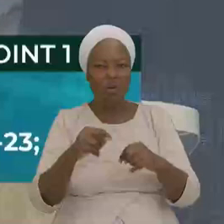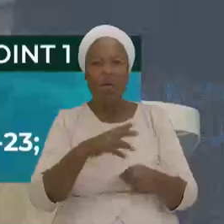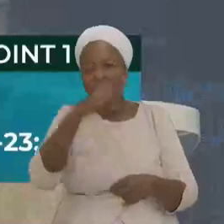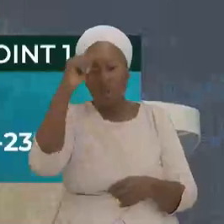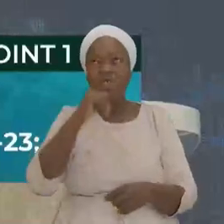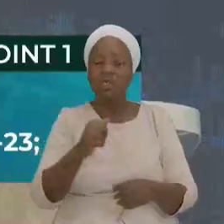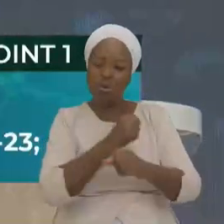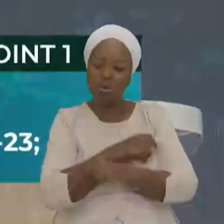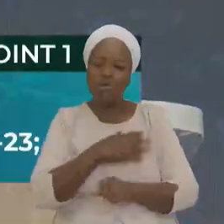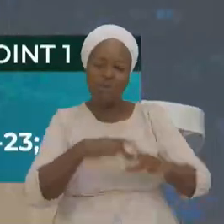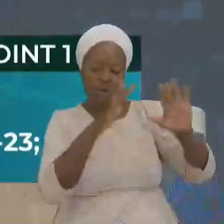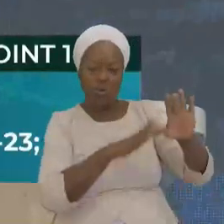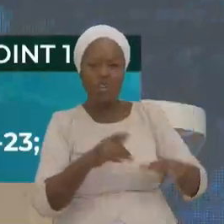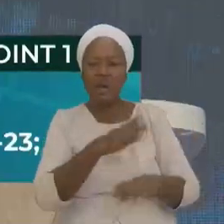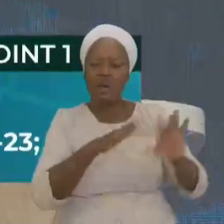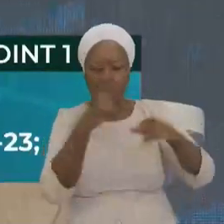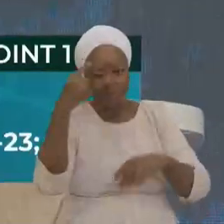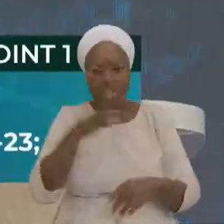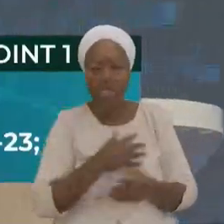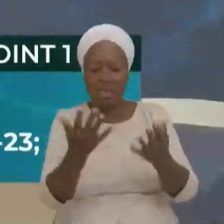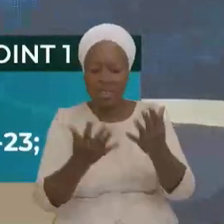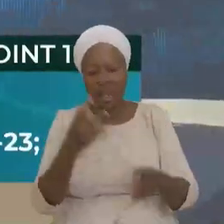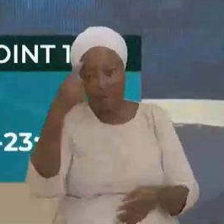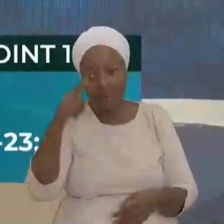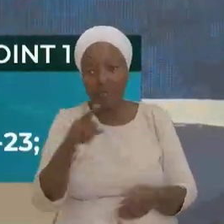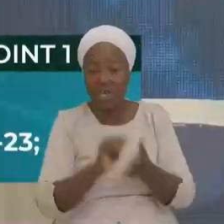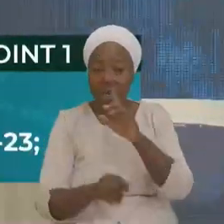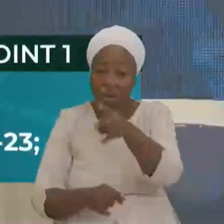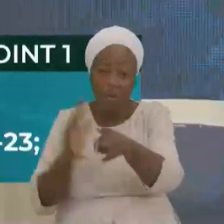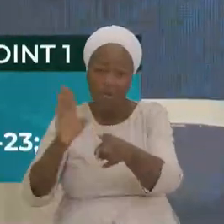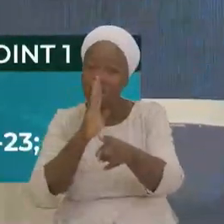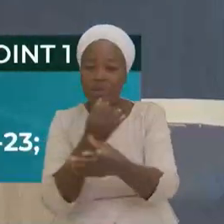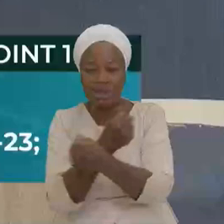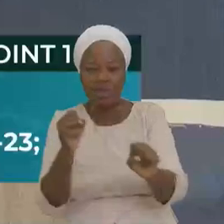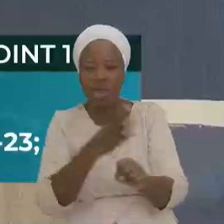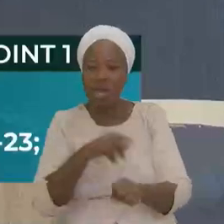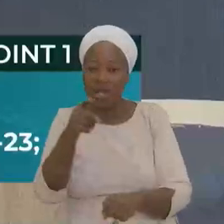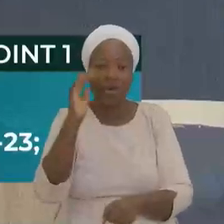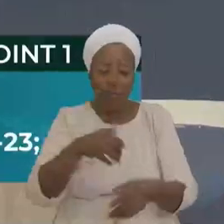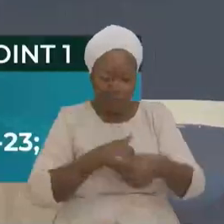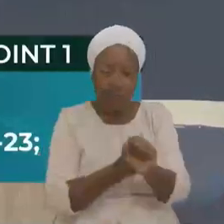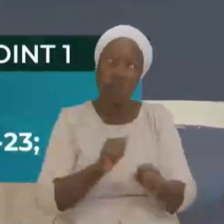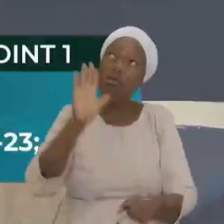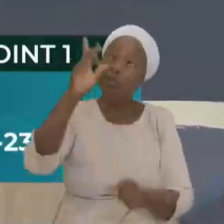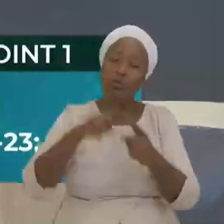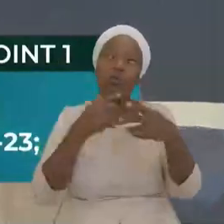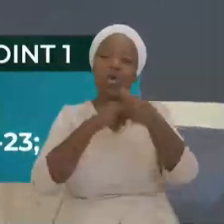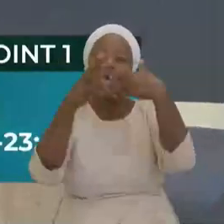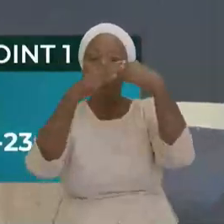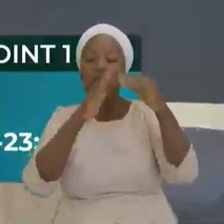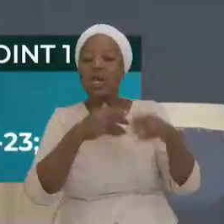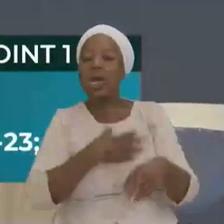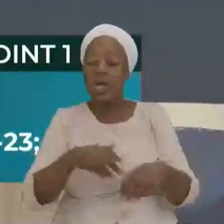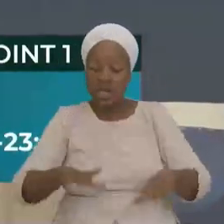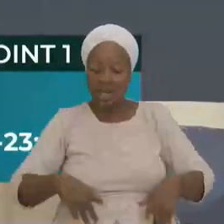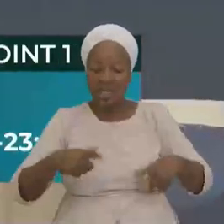venue. Sa compassion, son amour, pas miséricorde pour toi et son désir pour que tu sois sauvé et